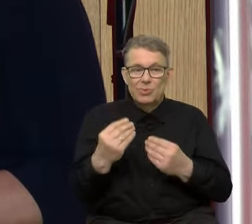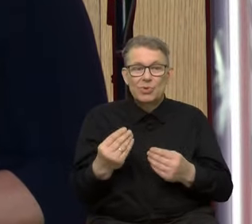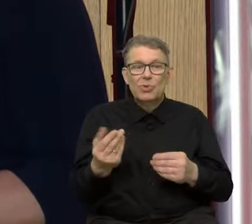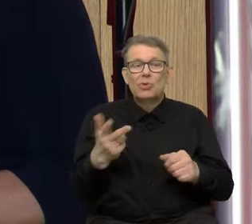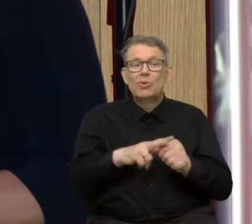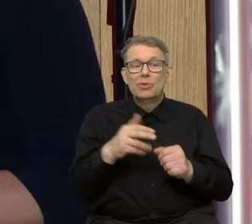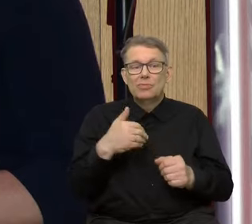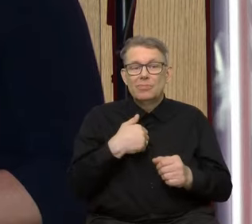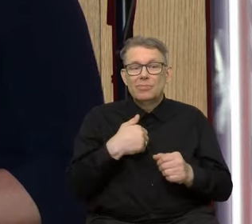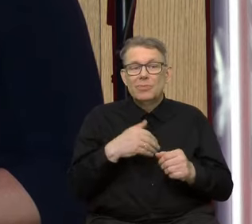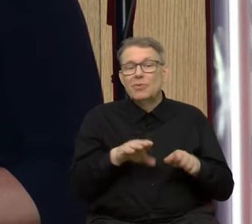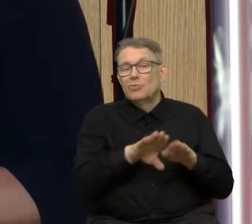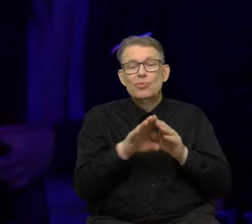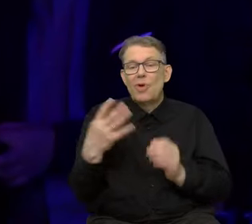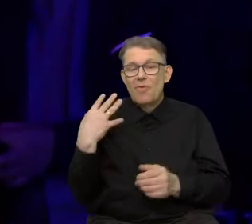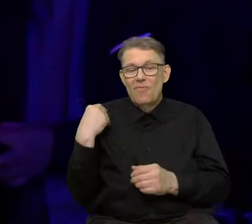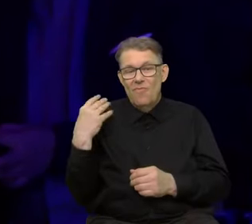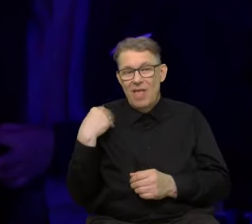rówieśnikami wychowanków,